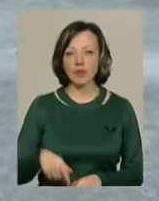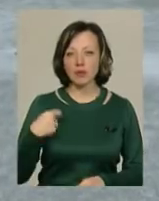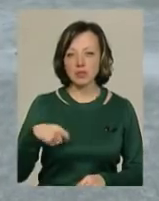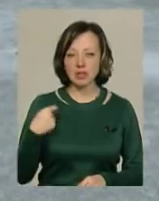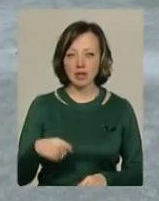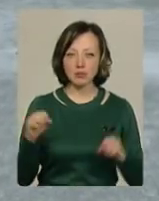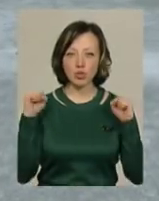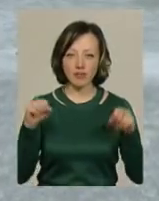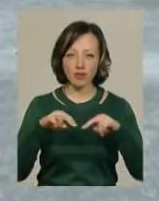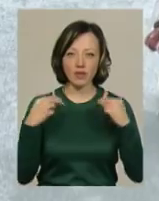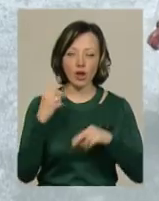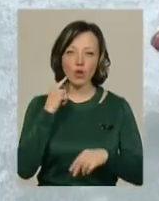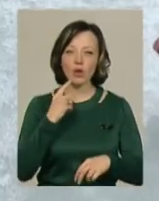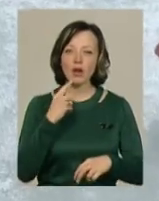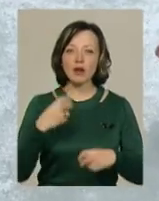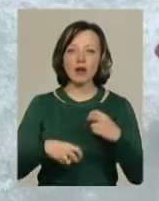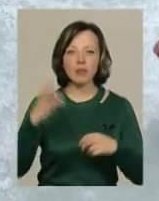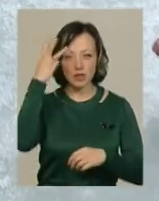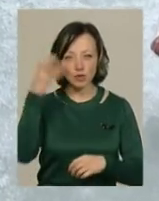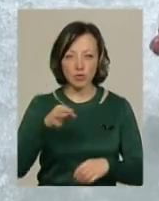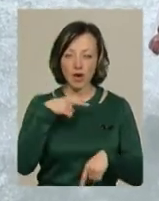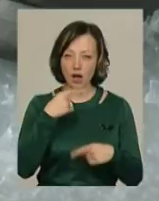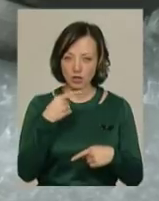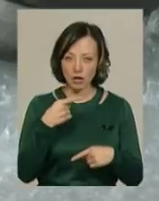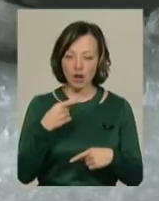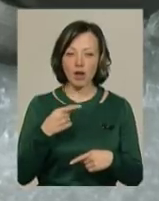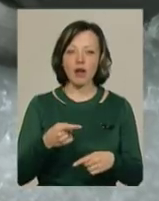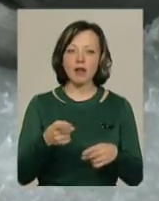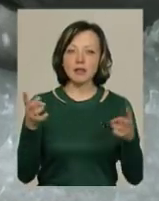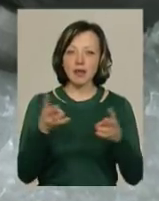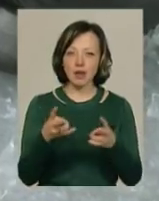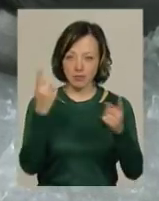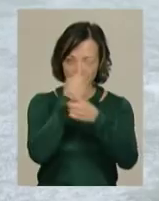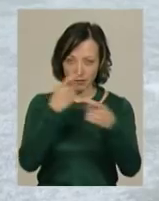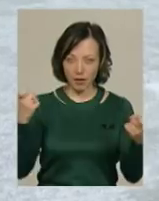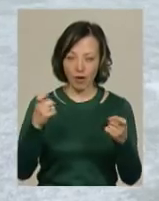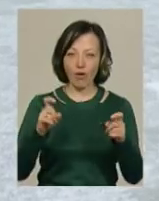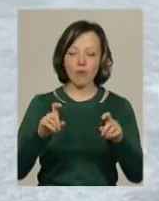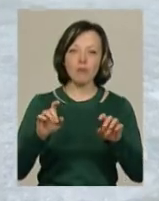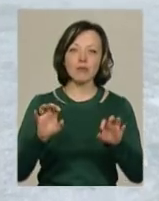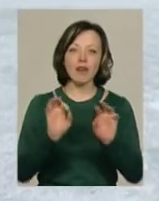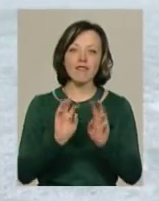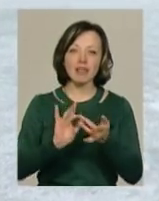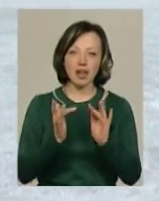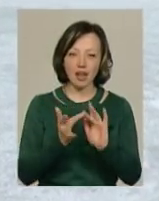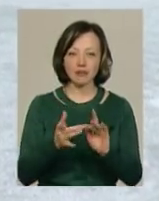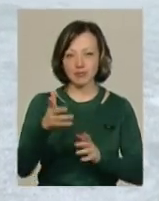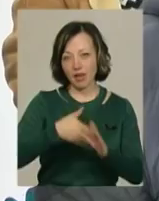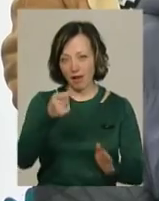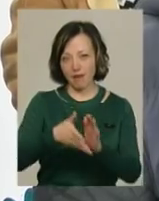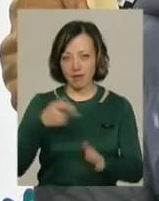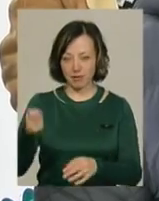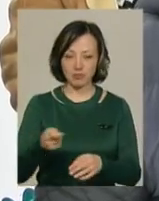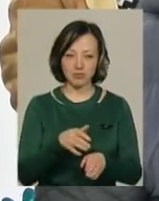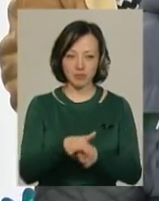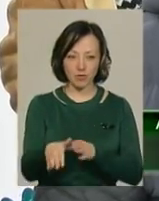спортивної федерації глухих Хмельницької області Андрій Герасименко каже, вартувало тільки кинути в соцмережах оголошення про захід, як посипалися заявки.